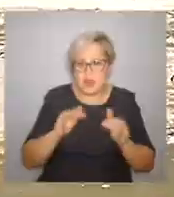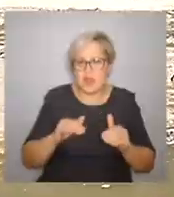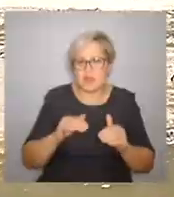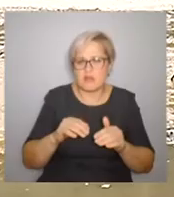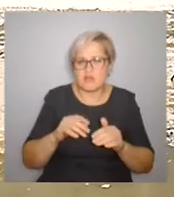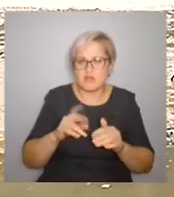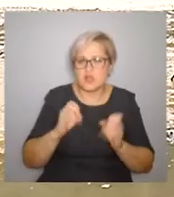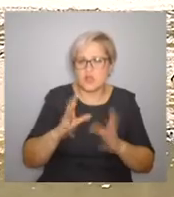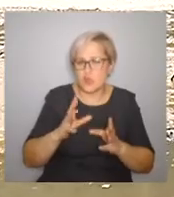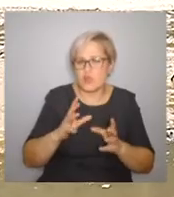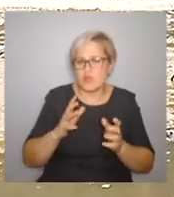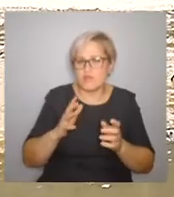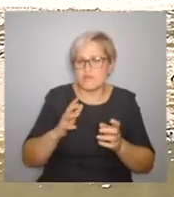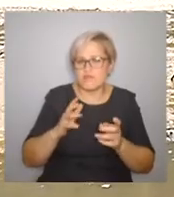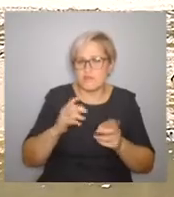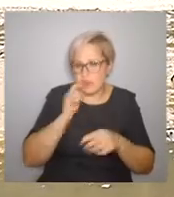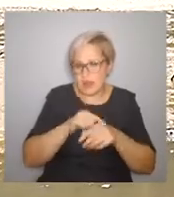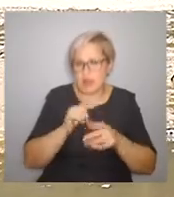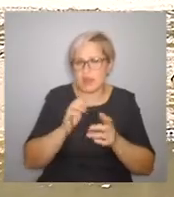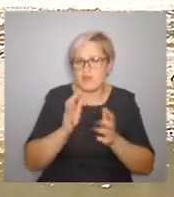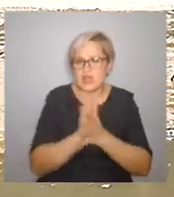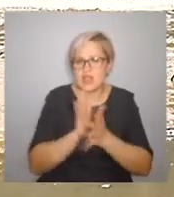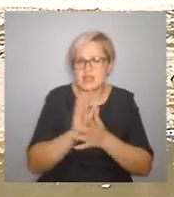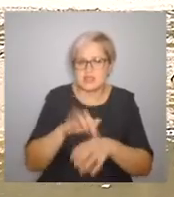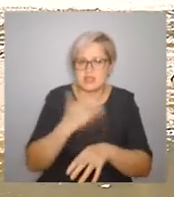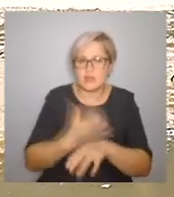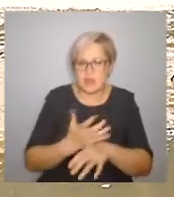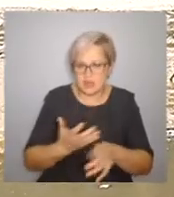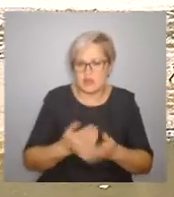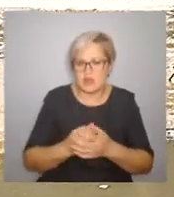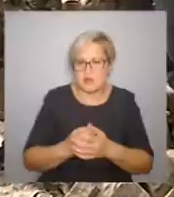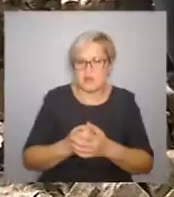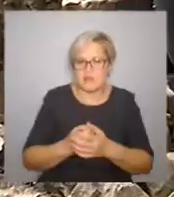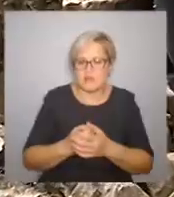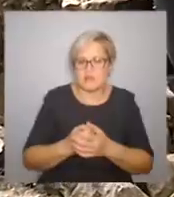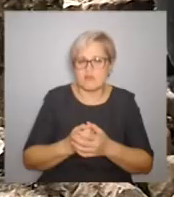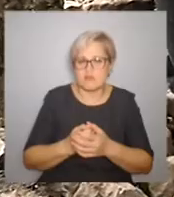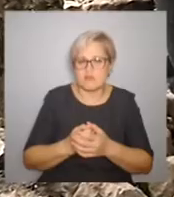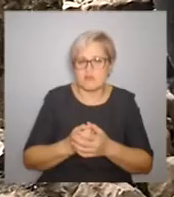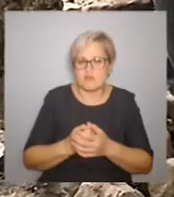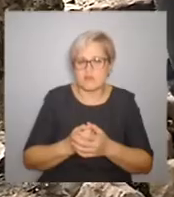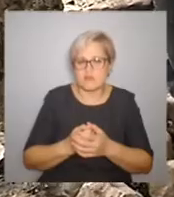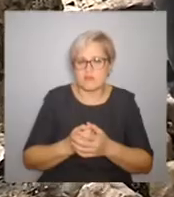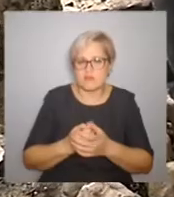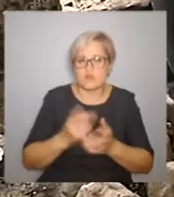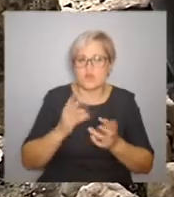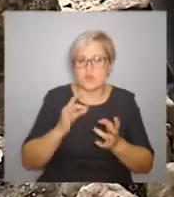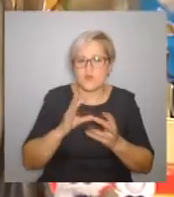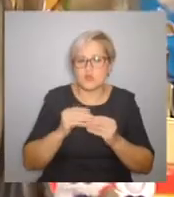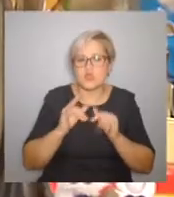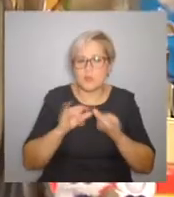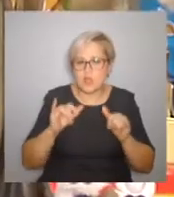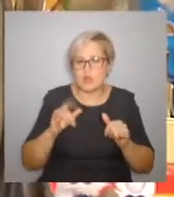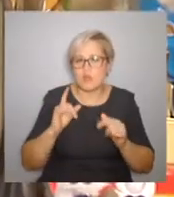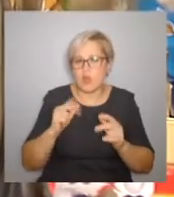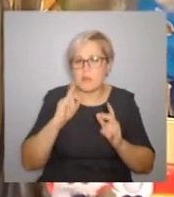на дне топкого ручья в виде пары-тройки незадачливых волонтеров-палеонтологов. Несмотря на все трудности научной деятельности, ребята подчеркнули не только